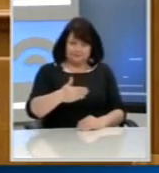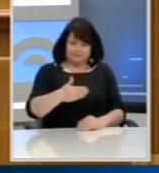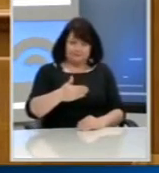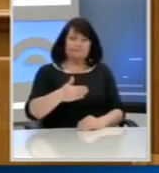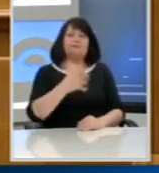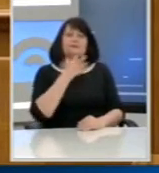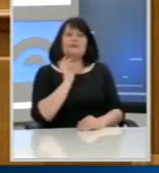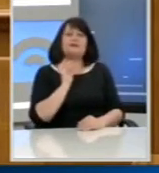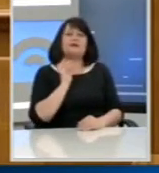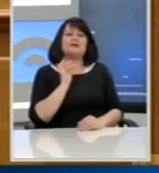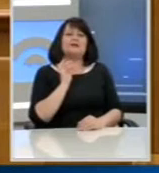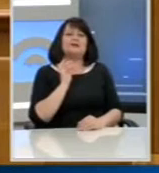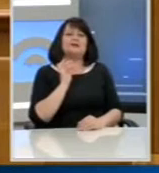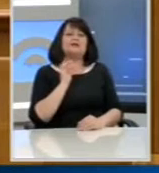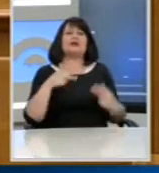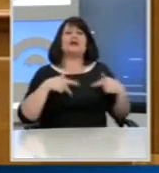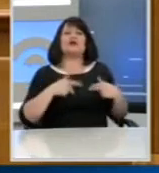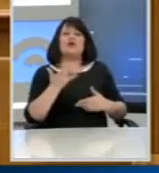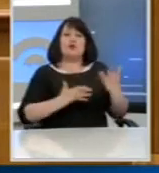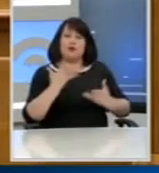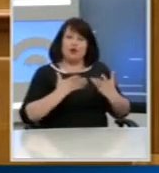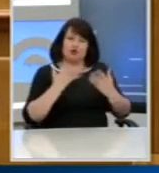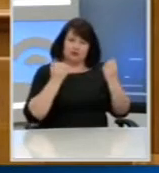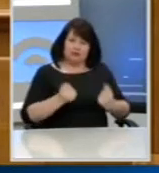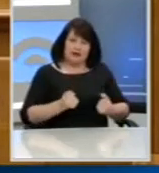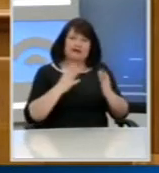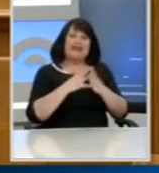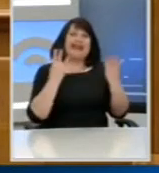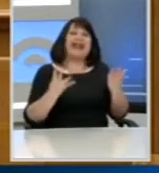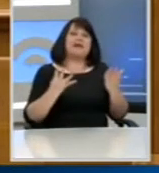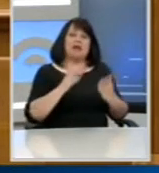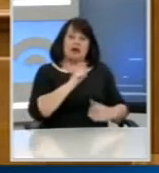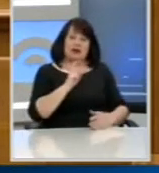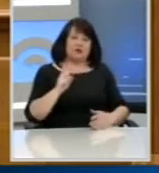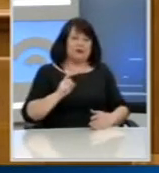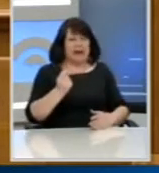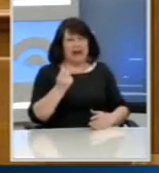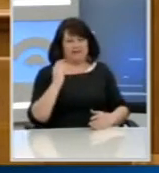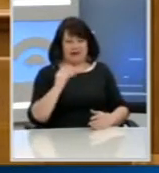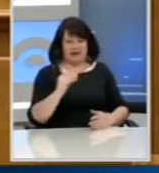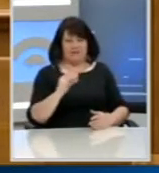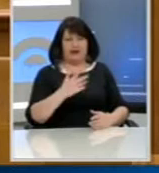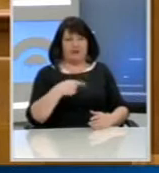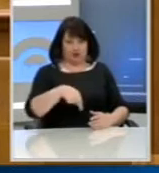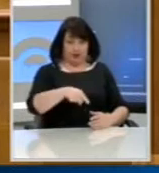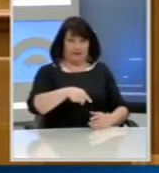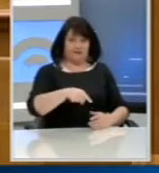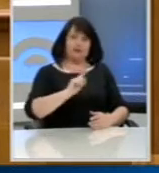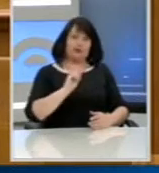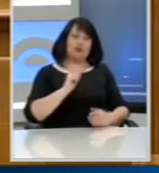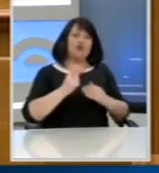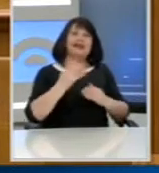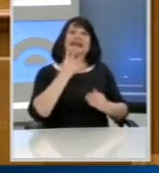επιβάρυνση του κρατικού προϋπολογισμού, η οποία εκτιμάται σε 19 εκατομμύρια περίπου, δεν θα καταβληθούν άμεσα, αλλά σε